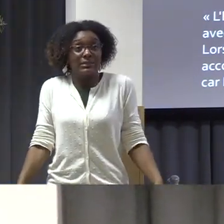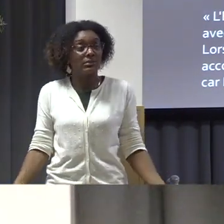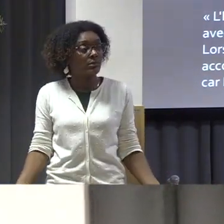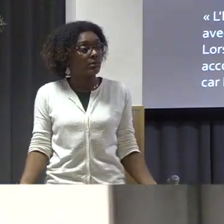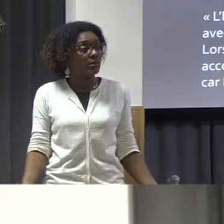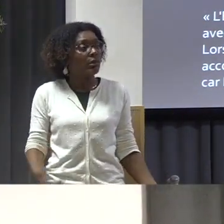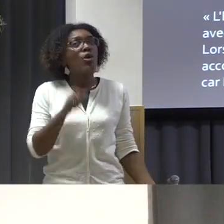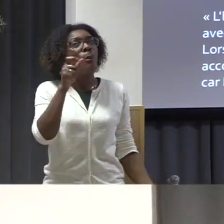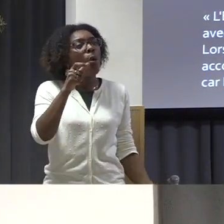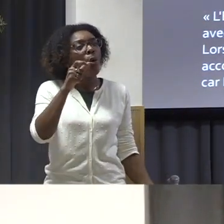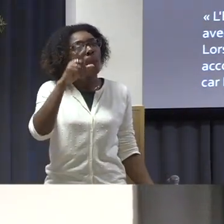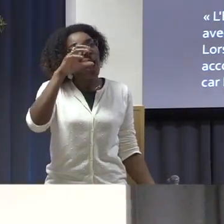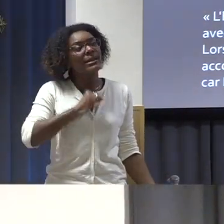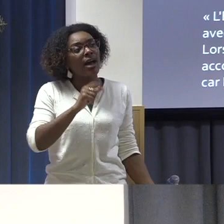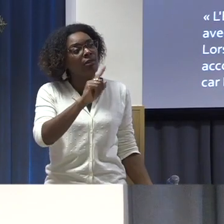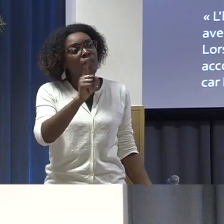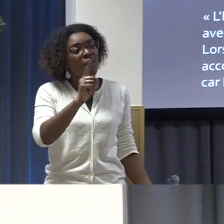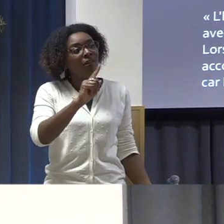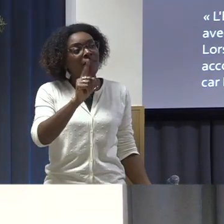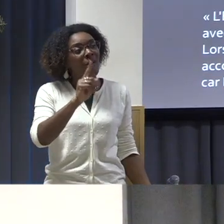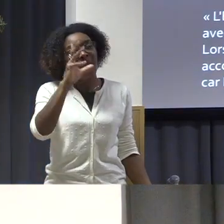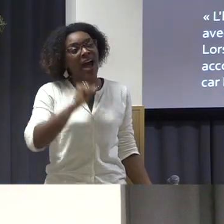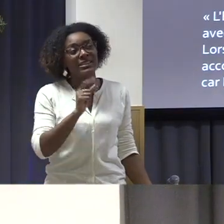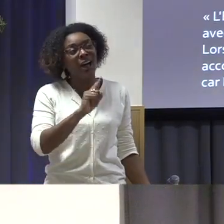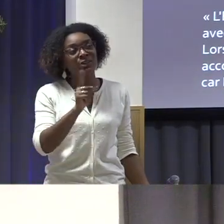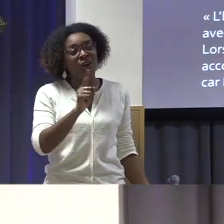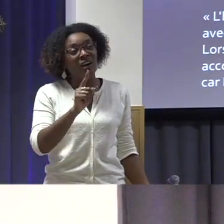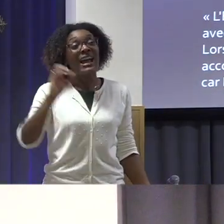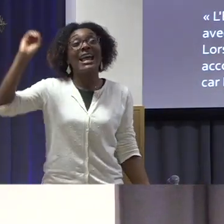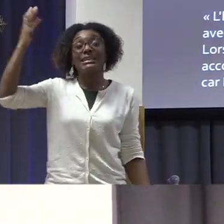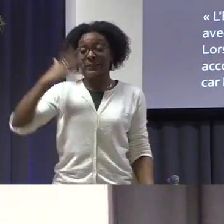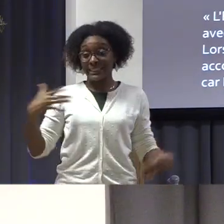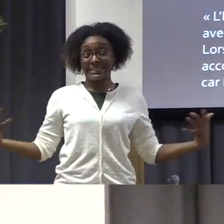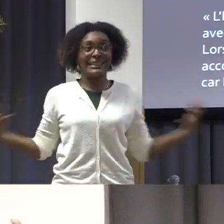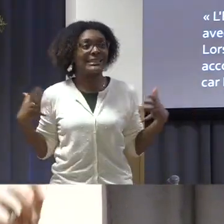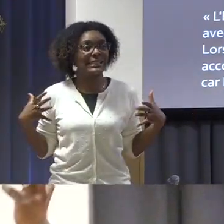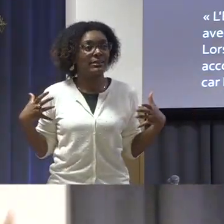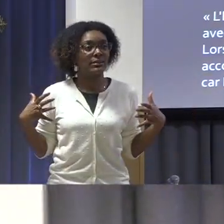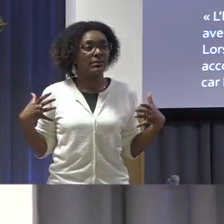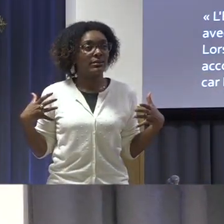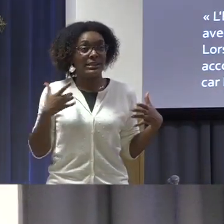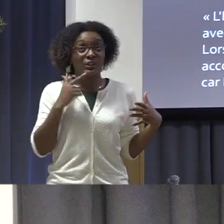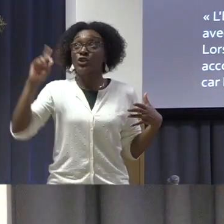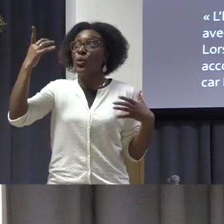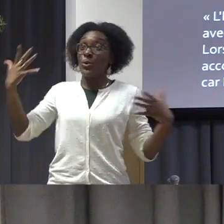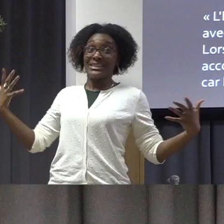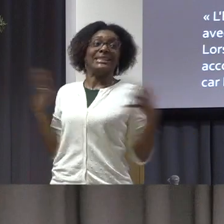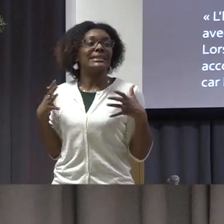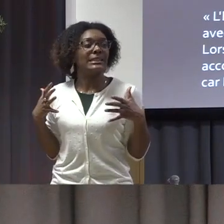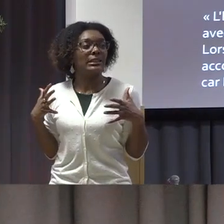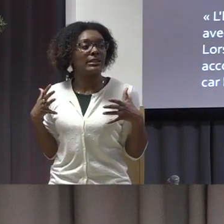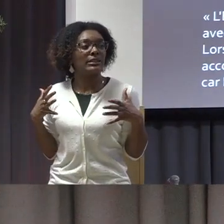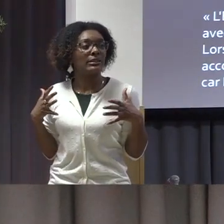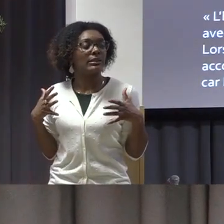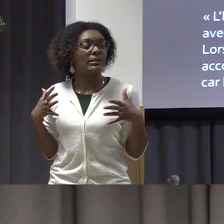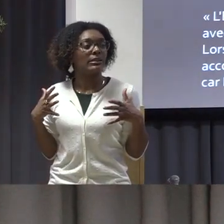employés à dessein marché avec dieu c'est entrer dans cette dimension d'être saisi par dieu vous vous